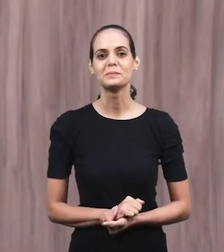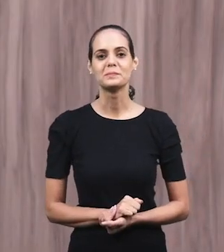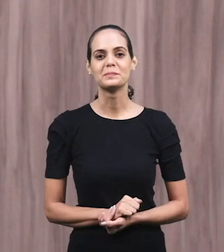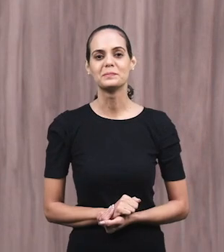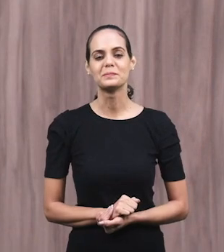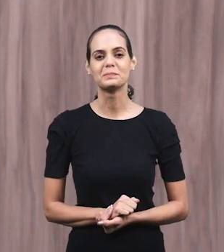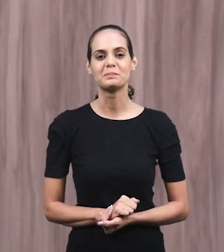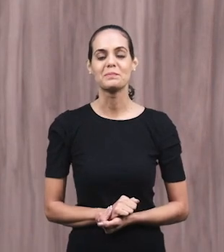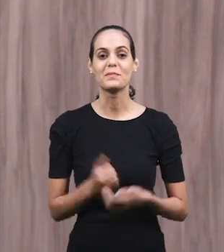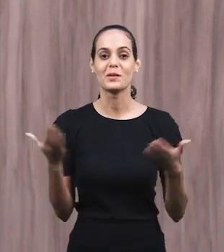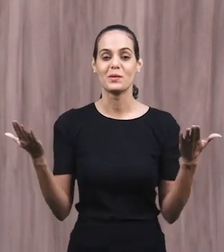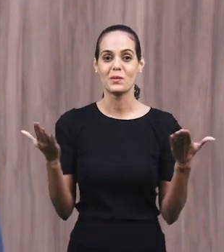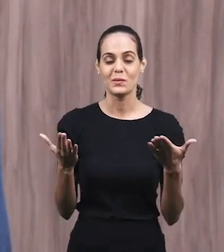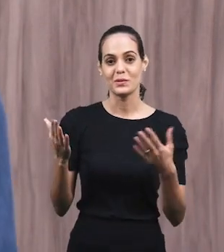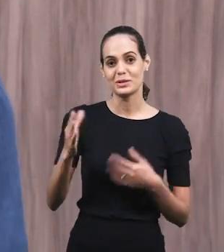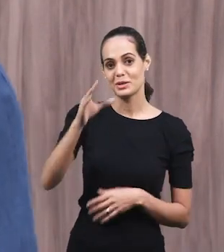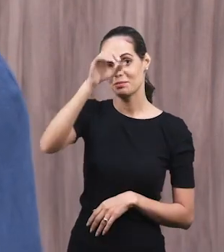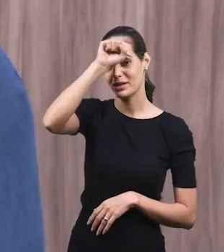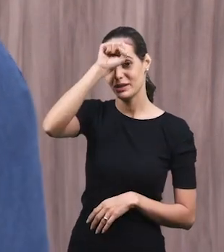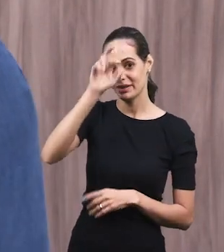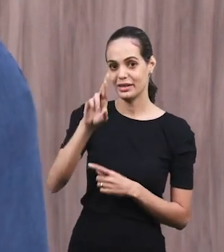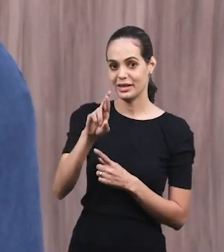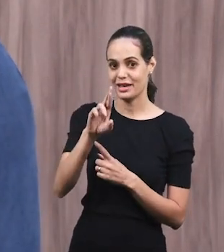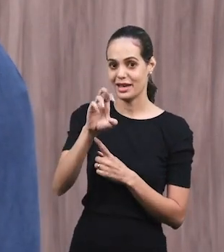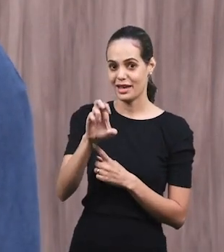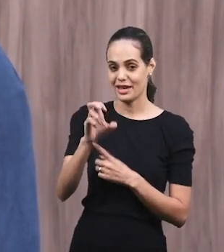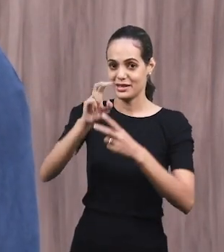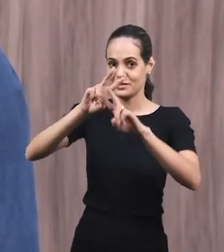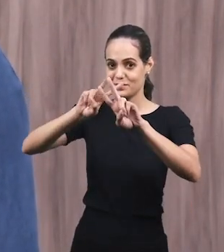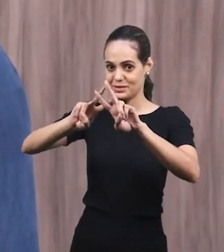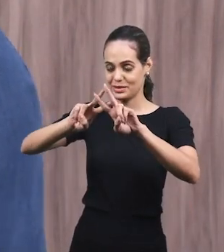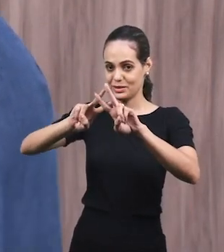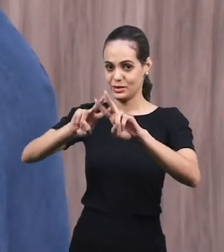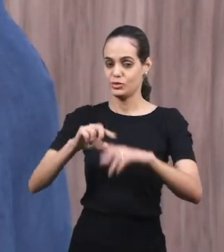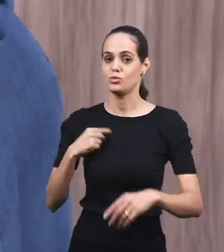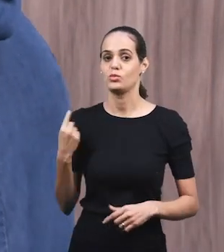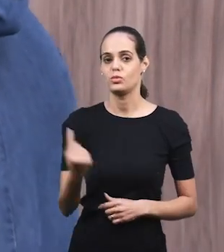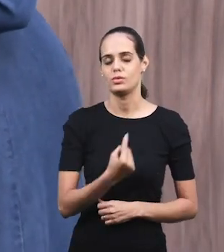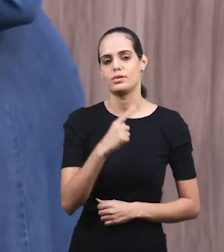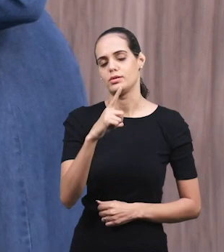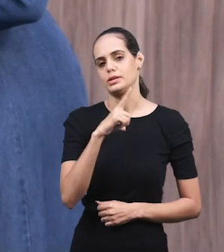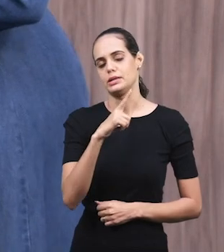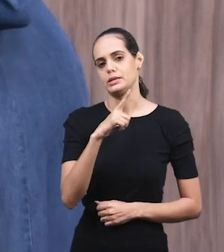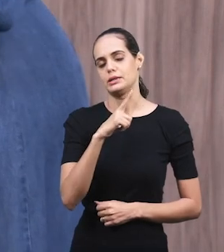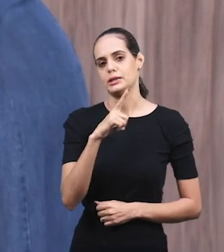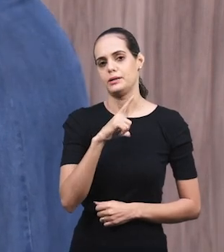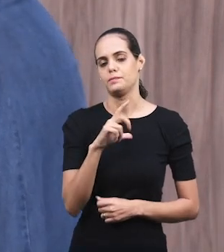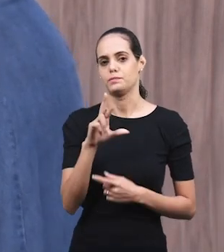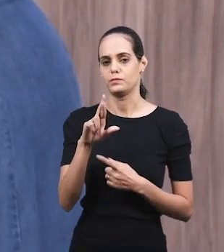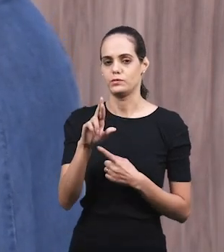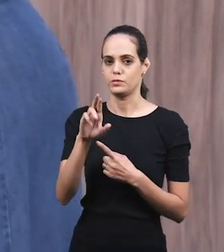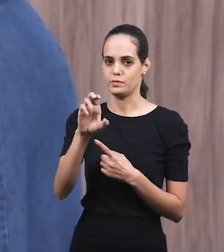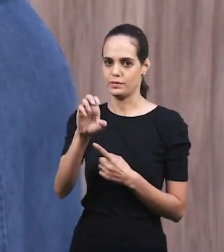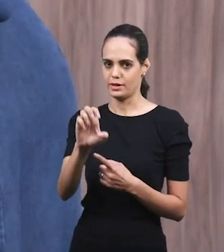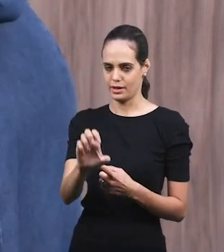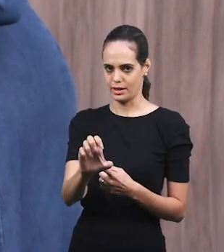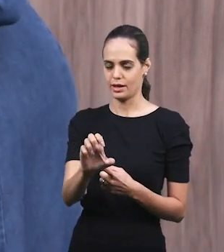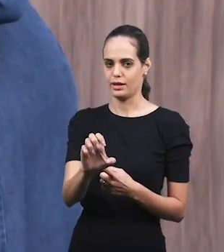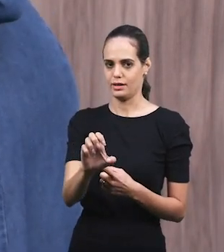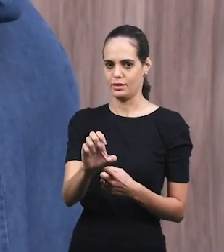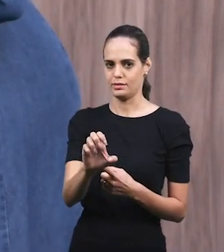Et aujourd'hui, nous allons apprendre le Ré dièse. Nous avons le